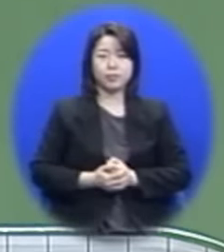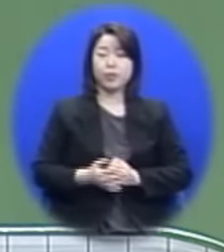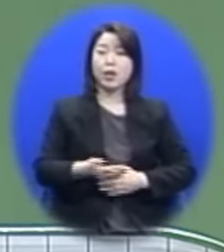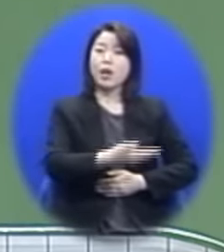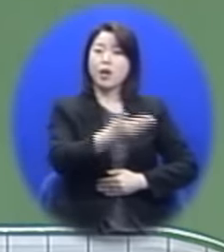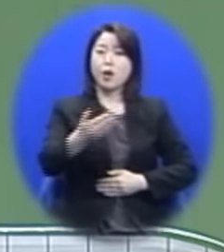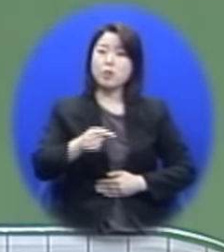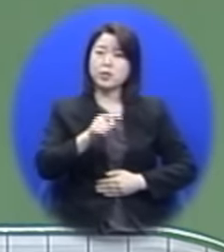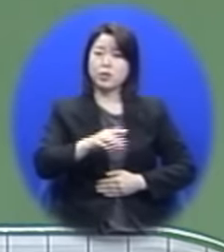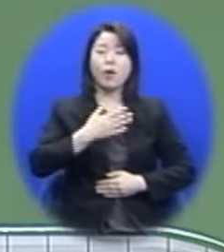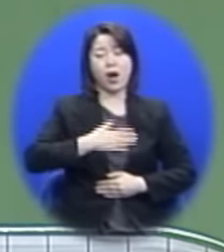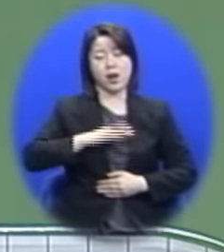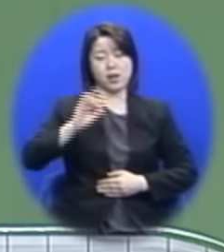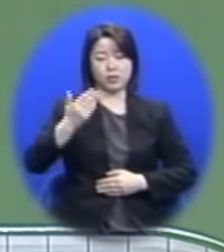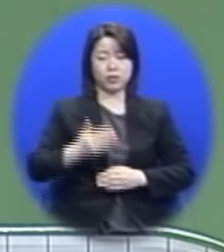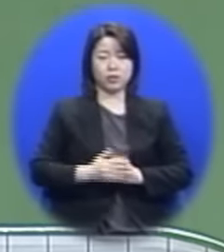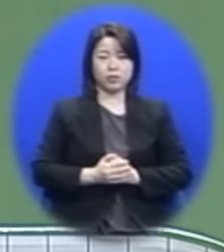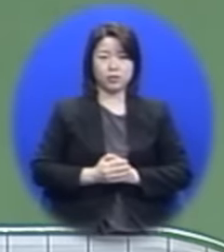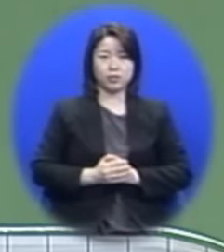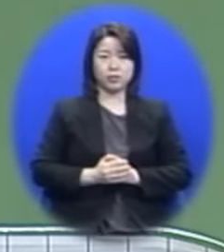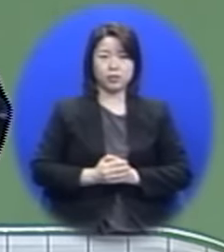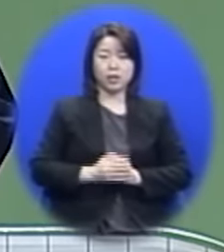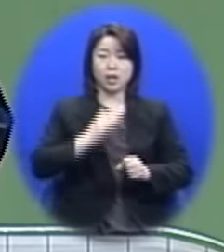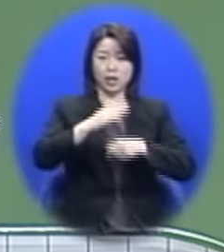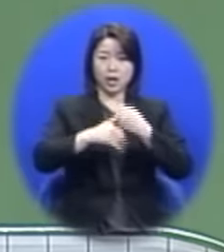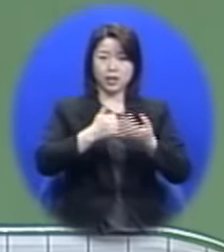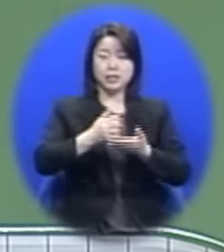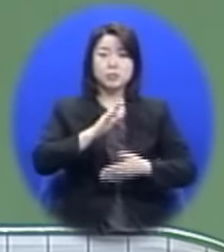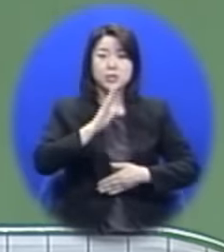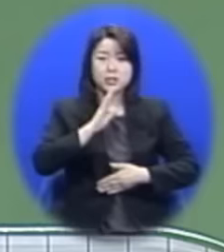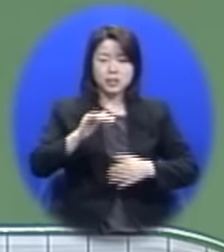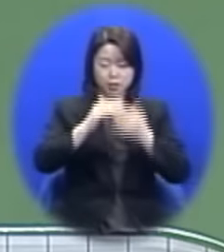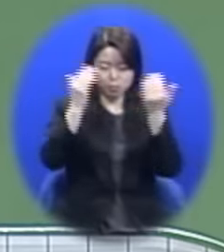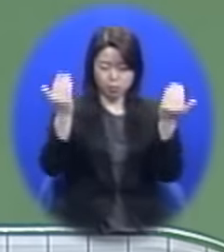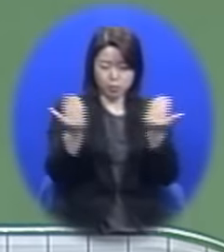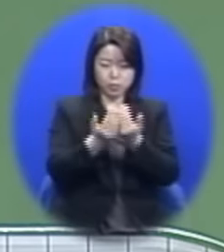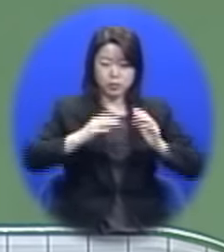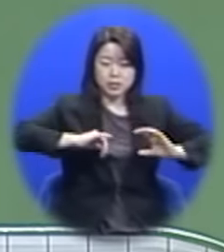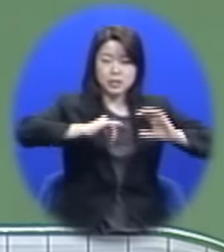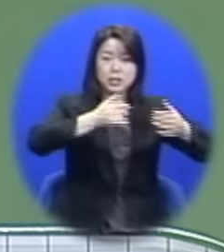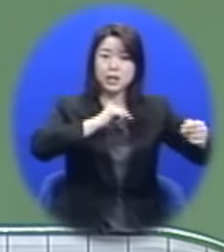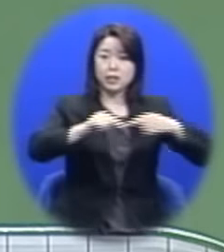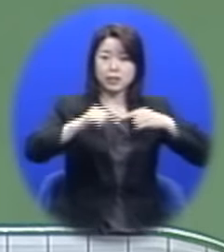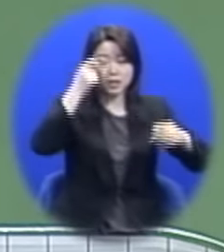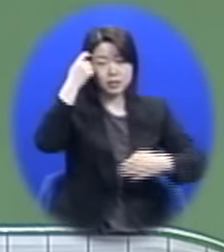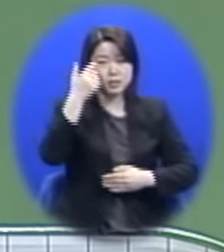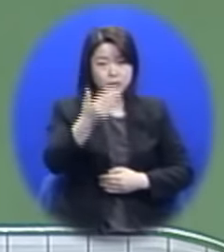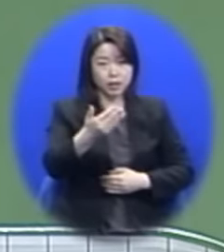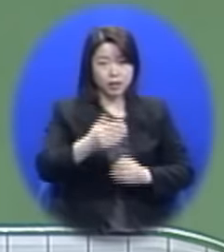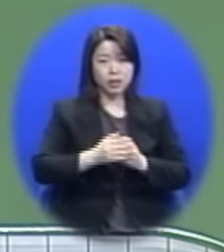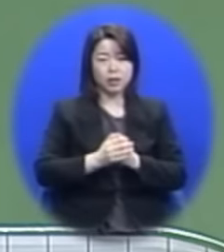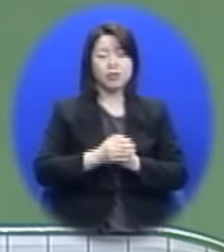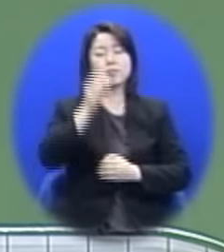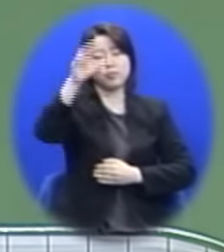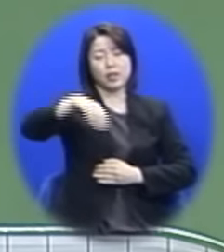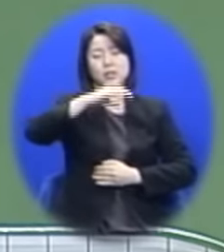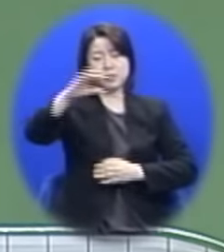여러분, 이걸 아셔야 하는 거예요. 하나님은 진짜 온 세상을 다스리시나 십자가를 보면